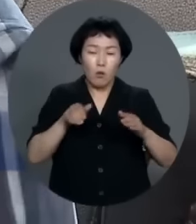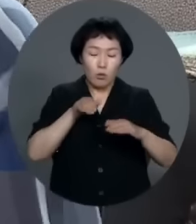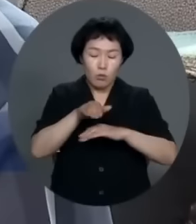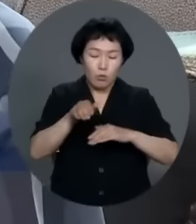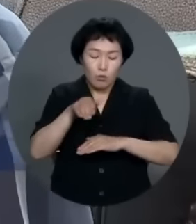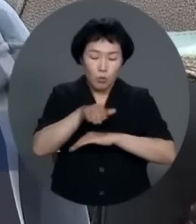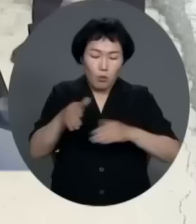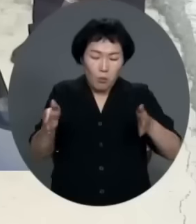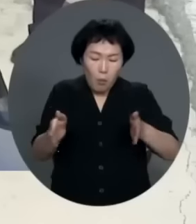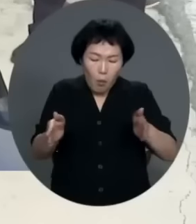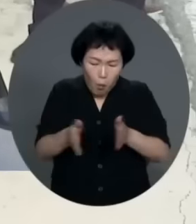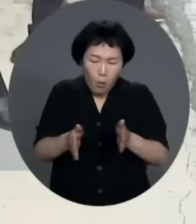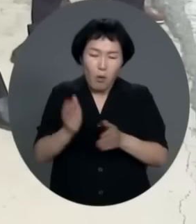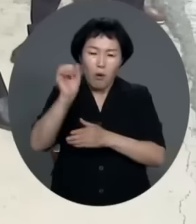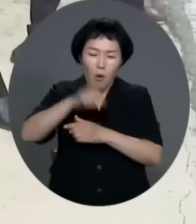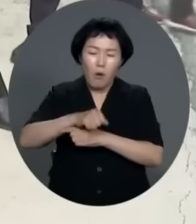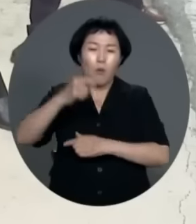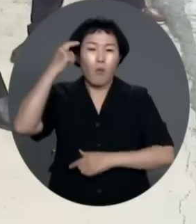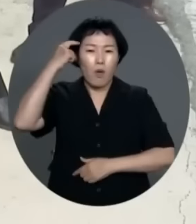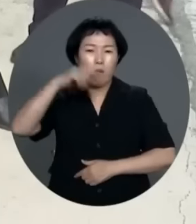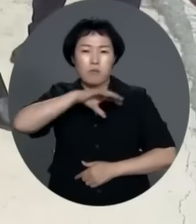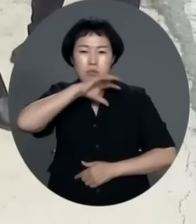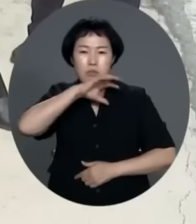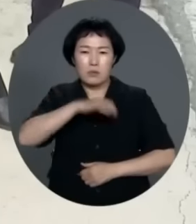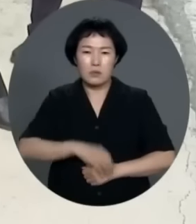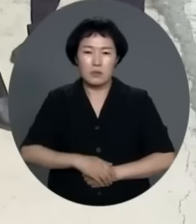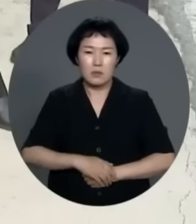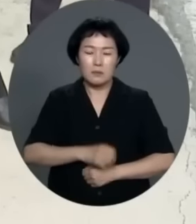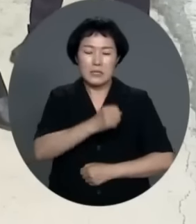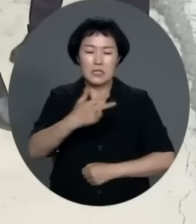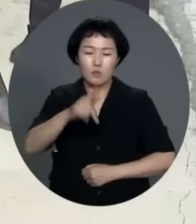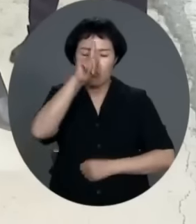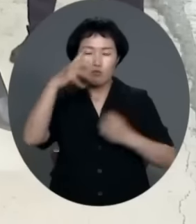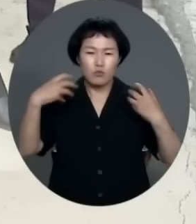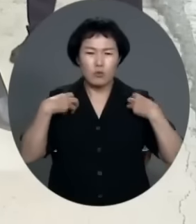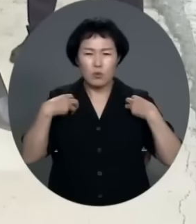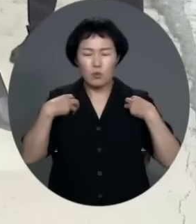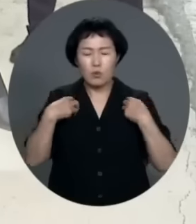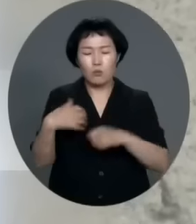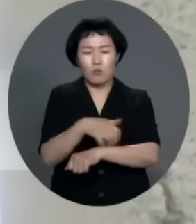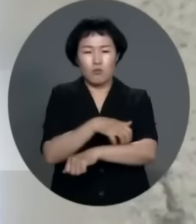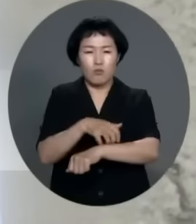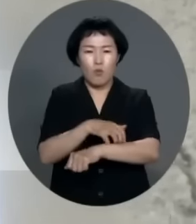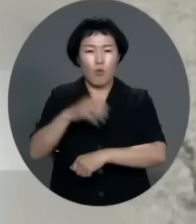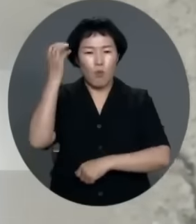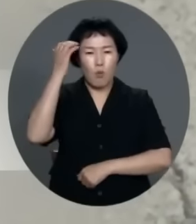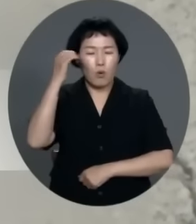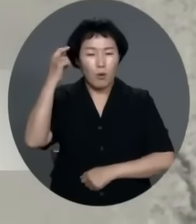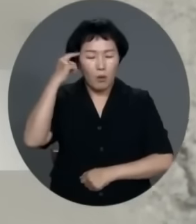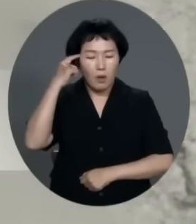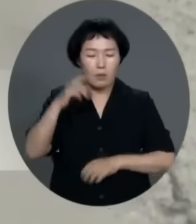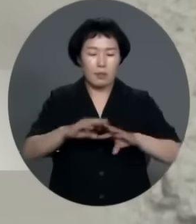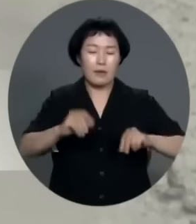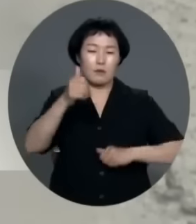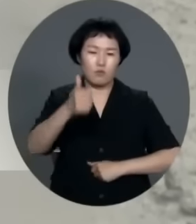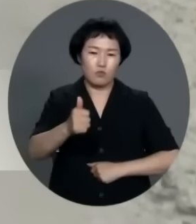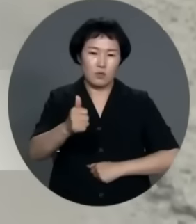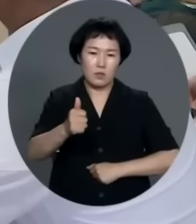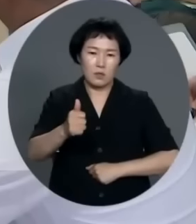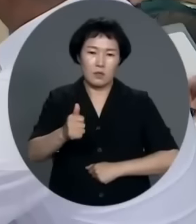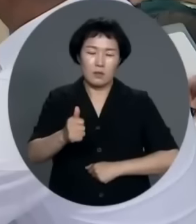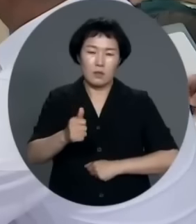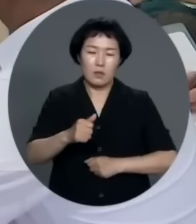이어 서갈래요? 지자체도 난감합니다. 땅 주인이 창고로 건축 허가를 받은 뒤 사실상